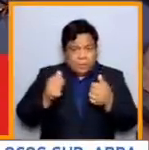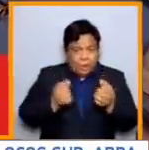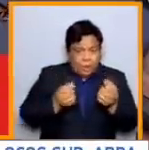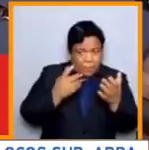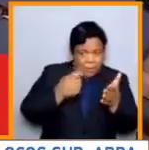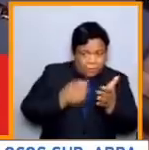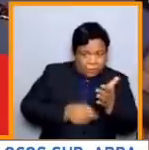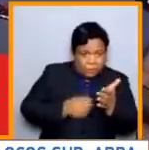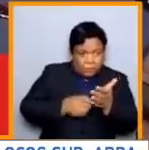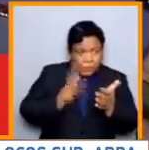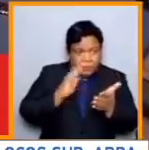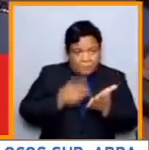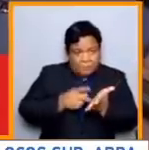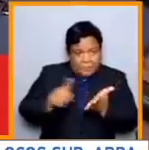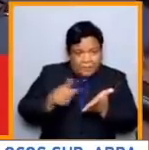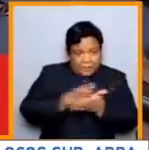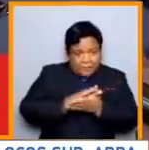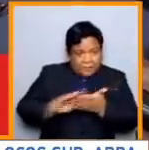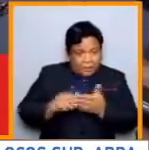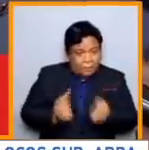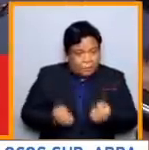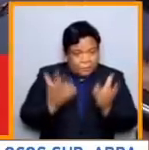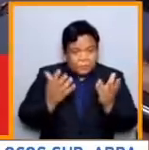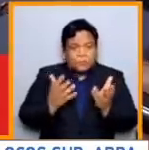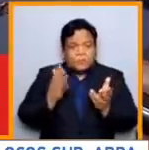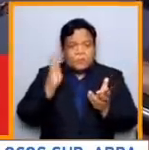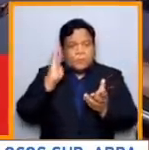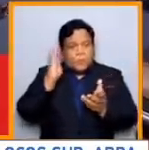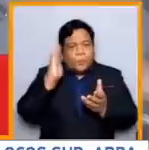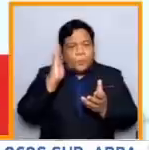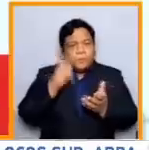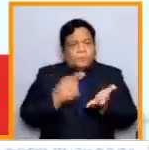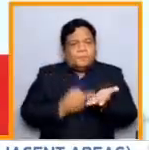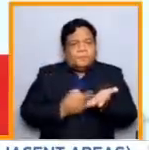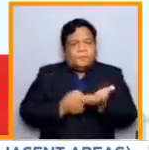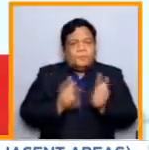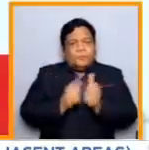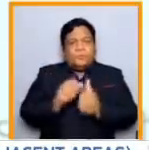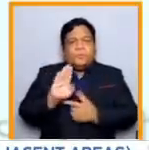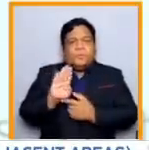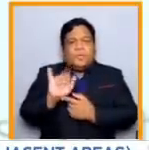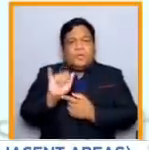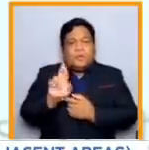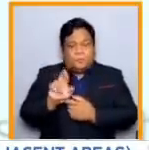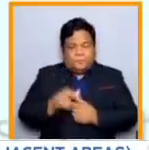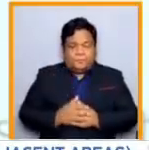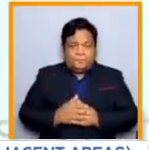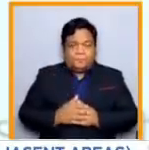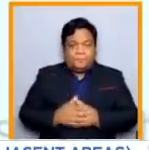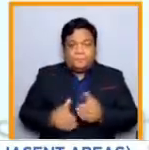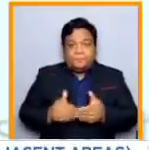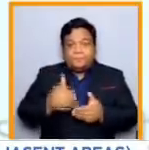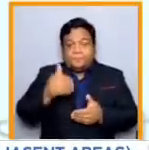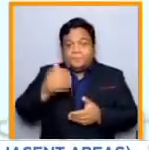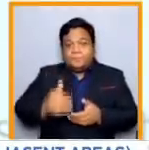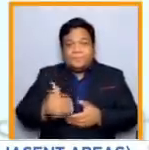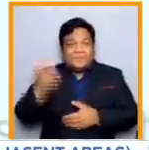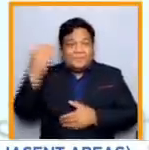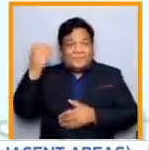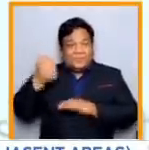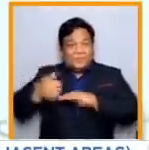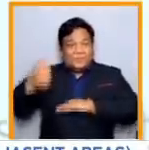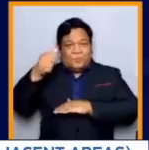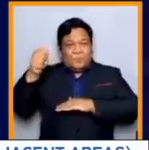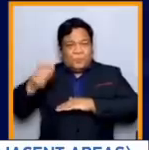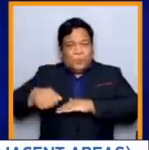settled is in discussions now with BIR. Sa isa namang pahayag, sinabi ni dating Supreme Court Associate Justice